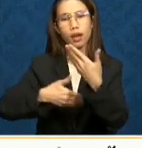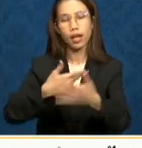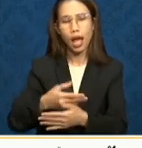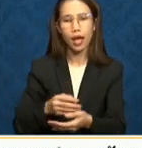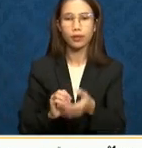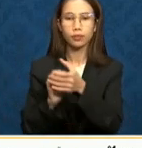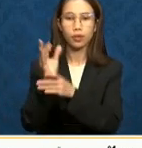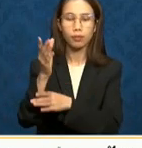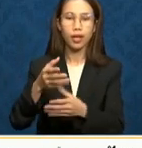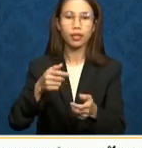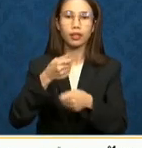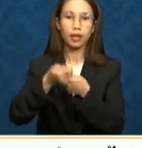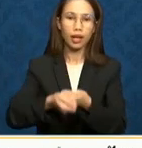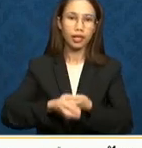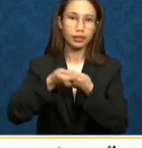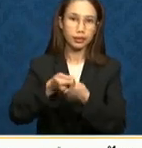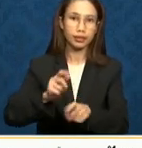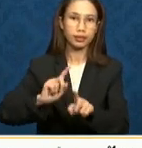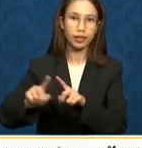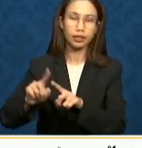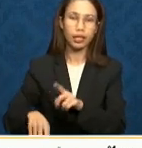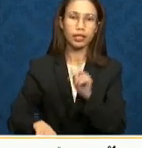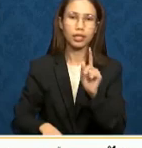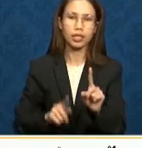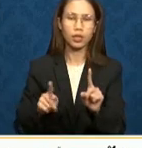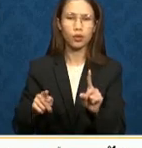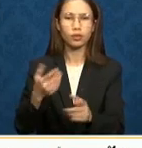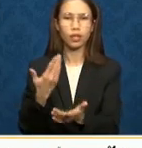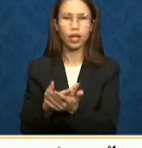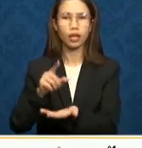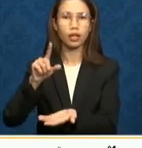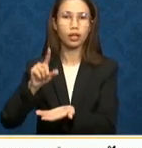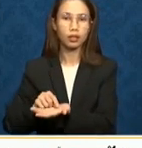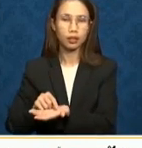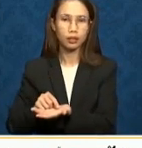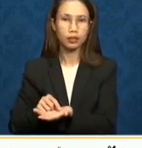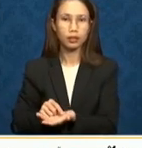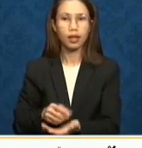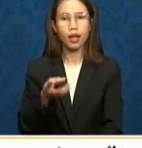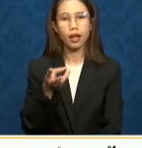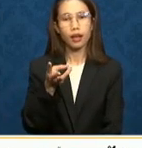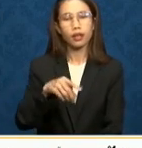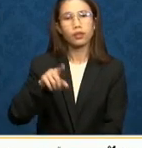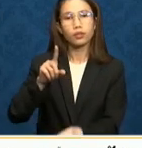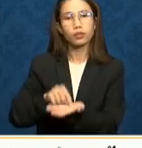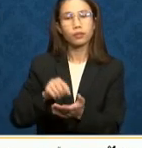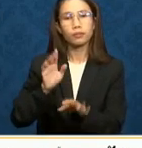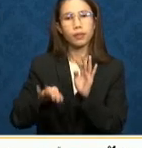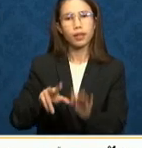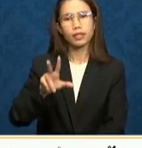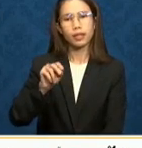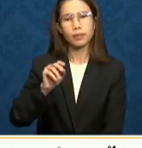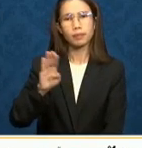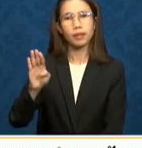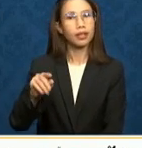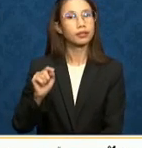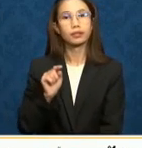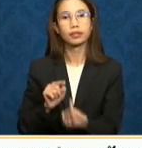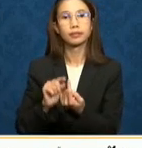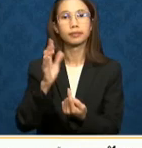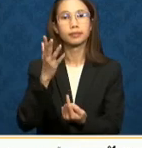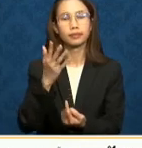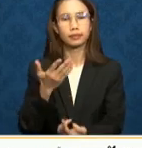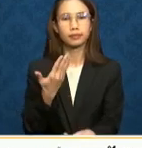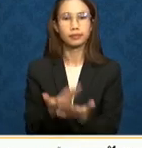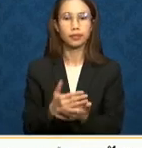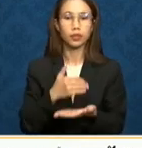หรือพืชผลเกษตรเนี่ยในราคากิโลละไม่ถึงเหรียญข้าวไม่ถึงเหรียญแล้วครับกิโลไม่ถึง30บาทนะครับเวลา